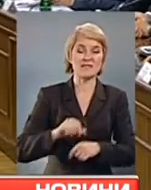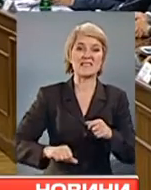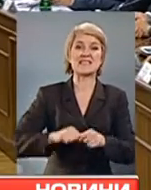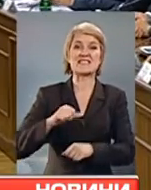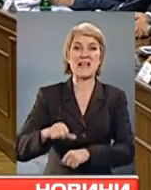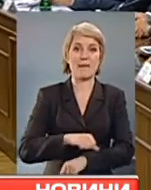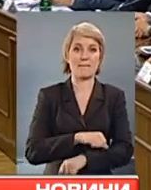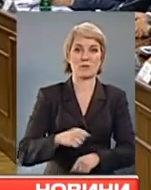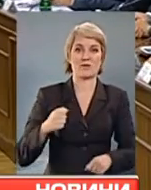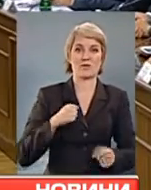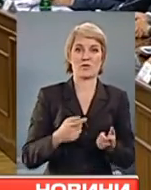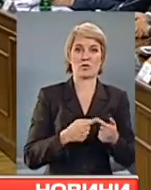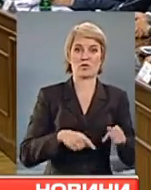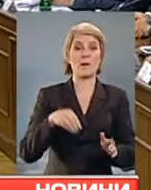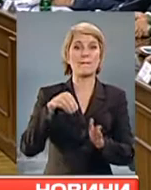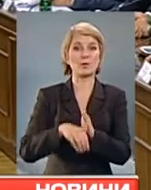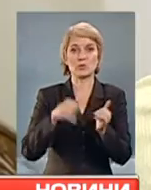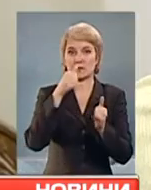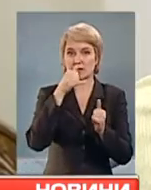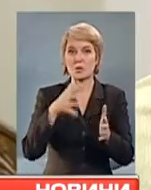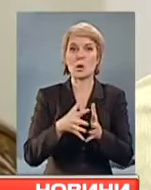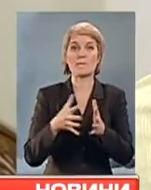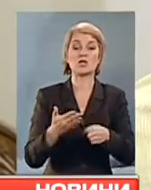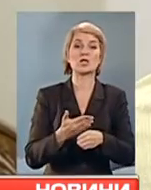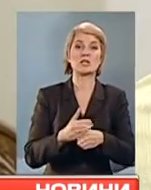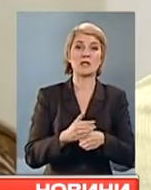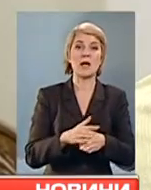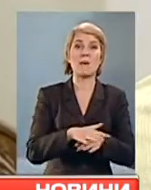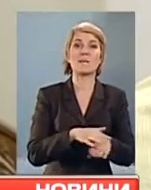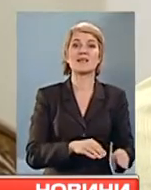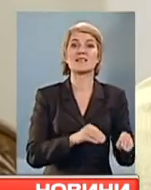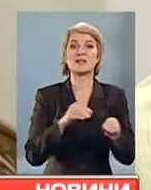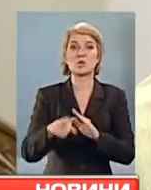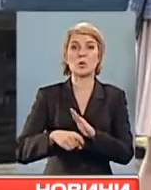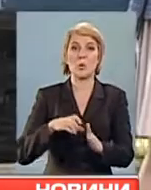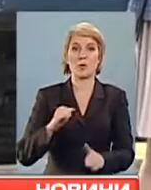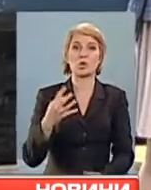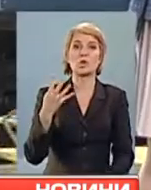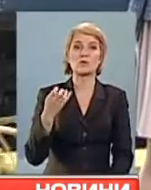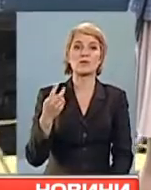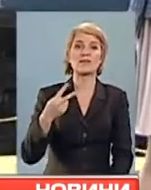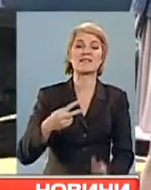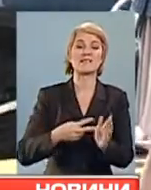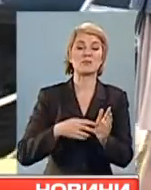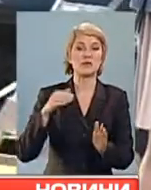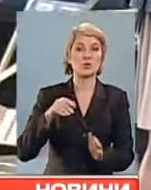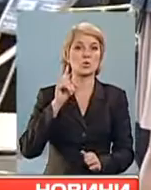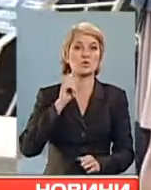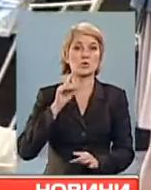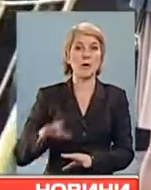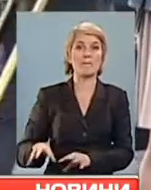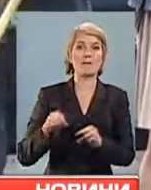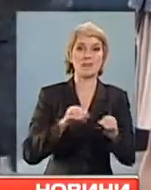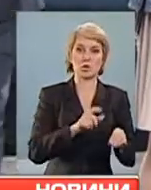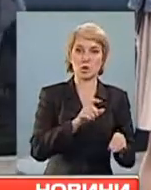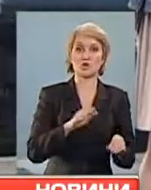не зможе й більша частина переселенців з Донбасу. За даними міністра соцполітики, із 427 тисяч тимчасово переміщених осіб,